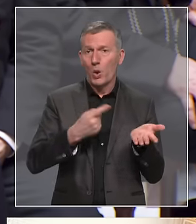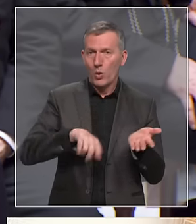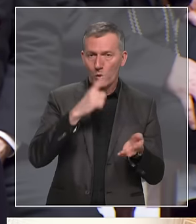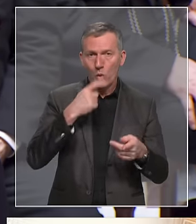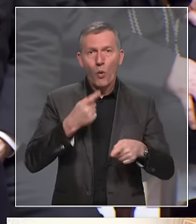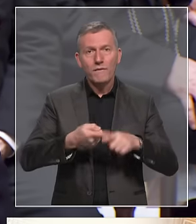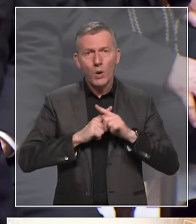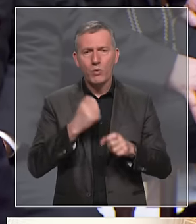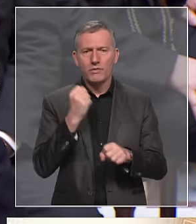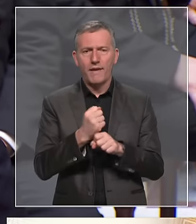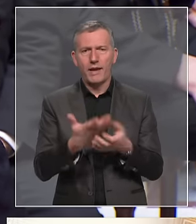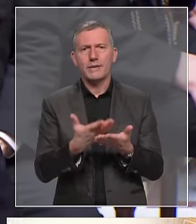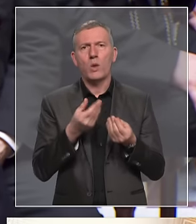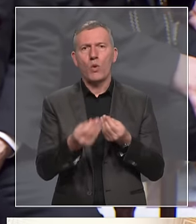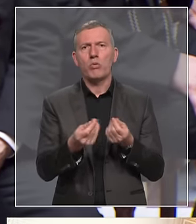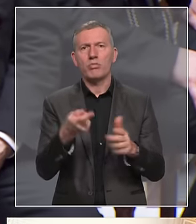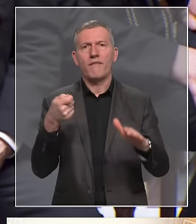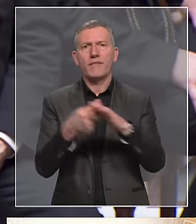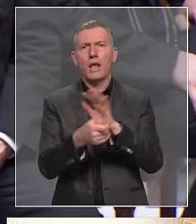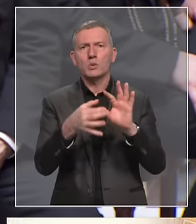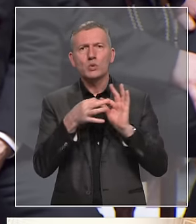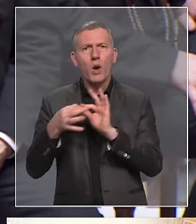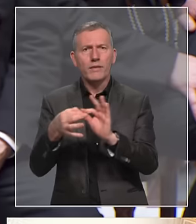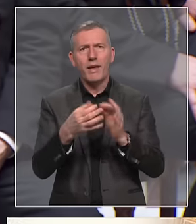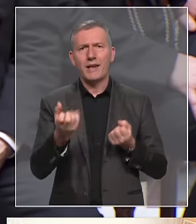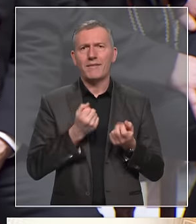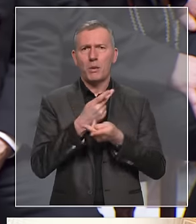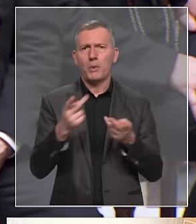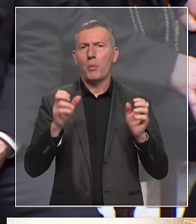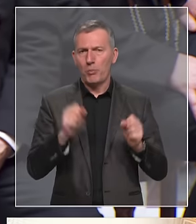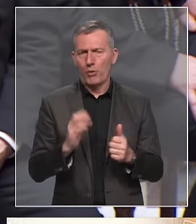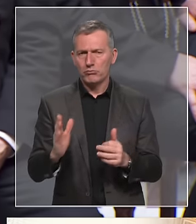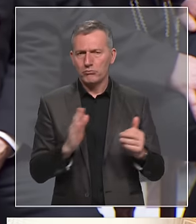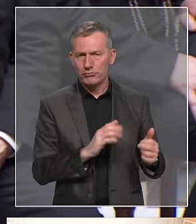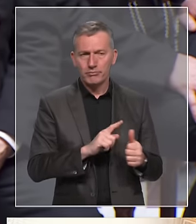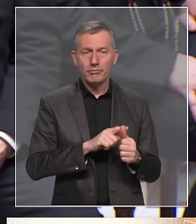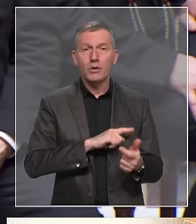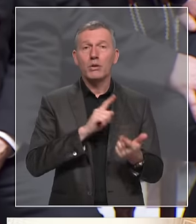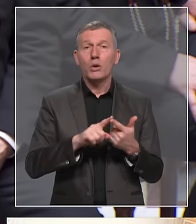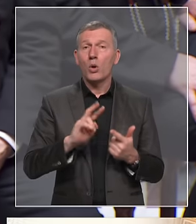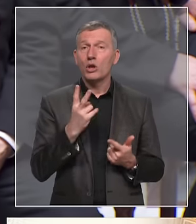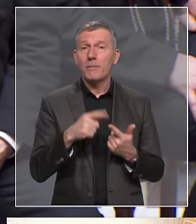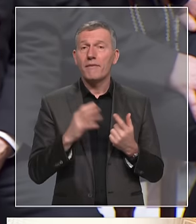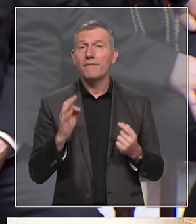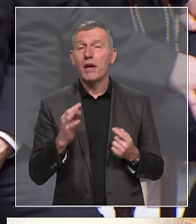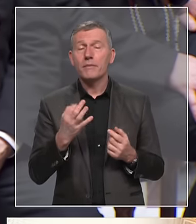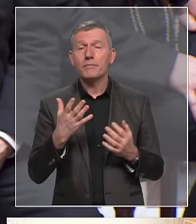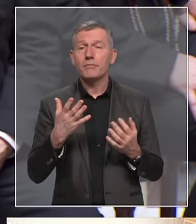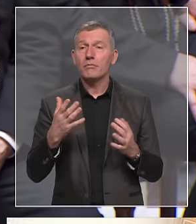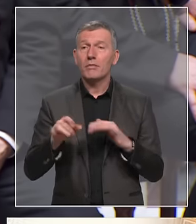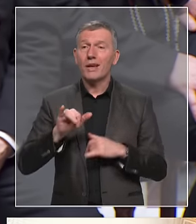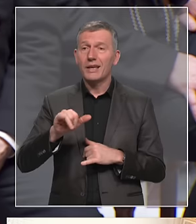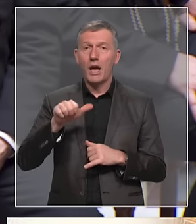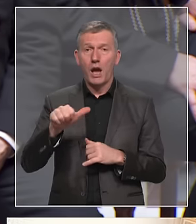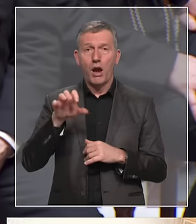comme levier de financement de la solidarité et des services publics. Premier point. Deuxième point, est-ce que le soutien à l'insertion par l'activité